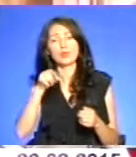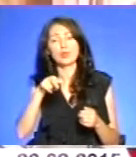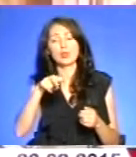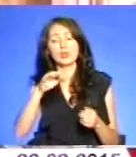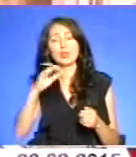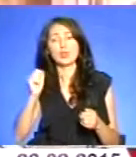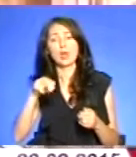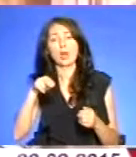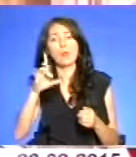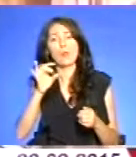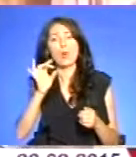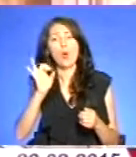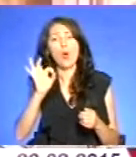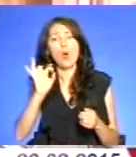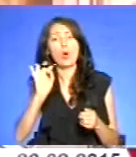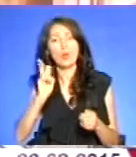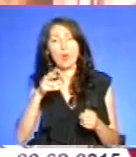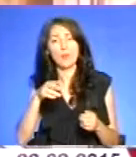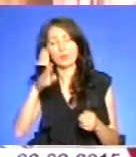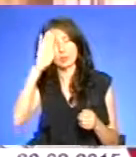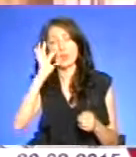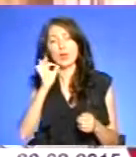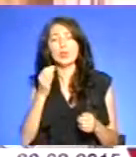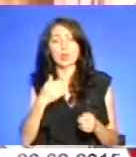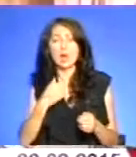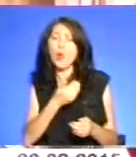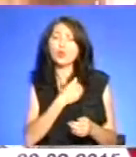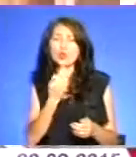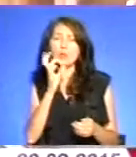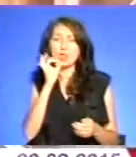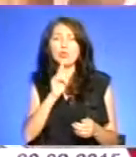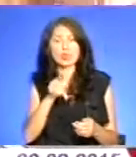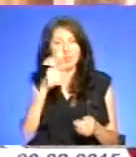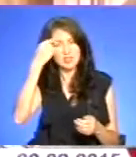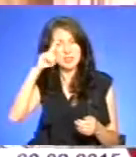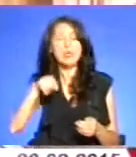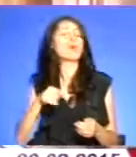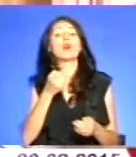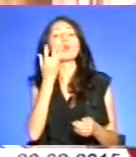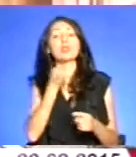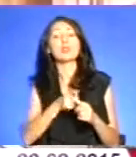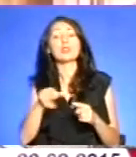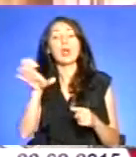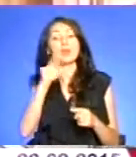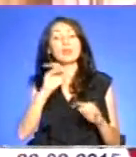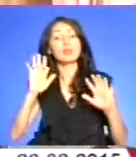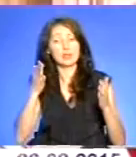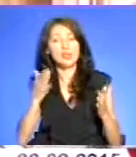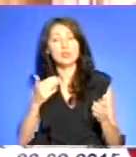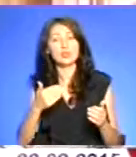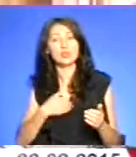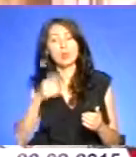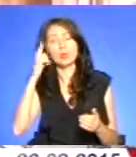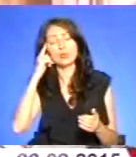прийде, щоб ти знав. І коли це все стається, я думаю, Господи Боже, яке щастя, що мені ще дали 15 років, що